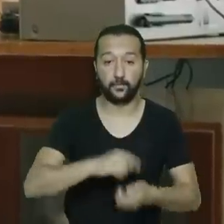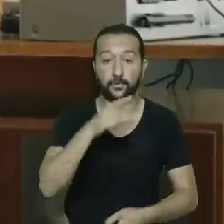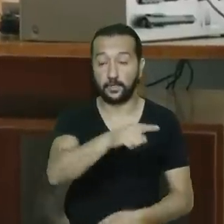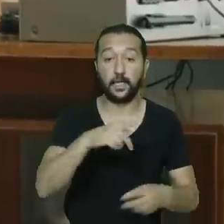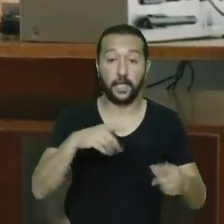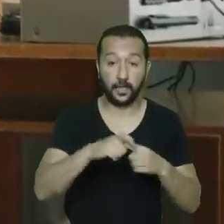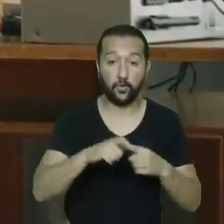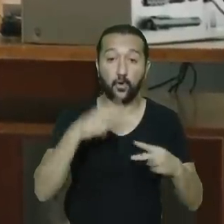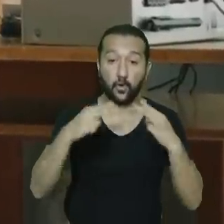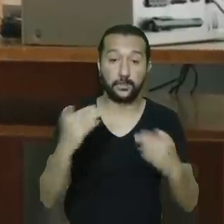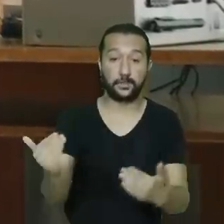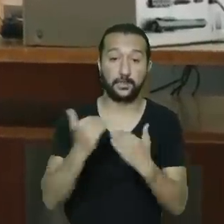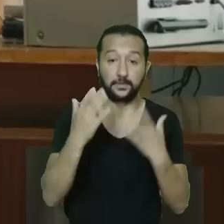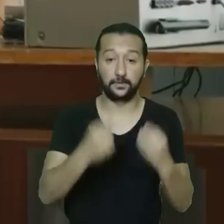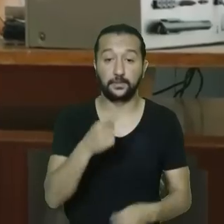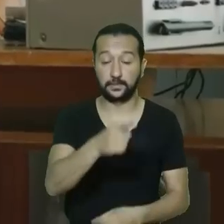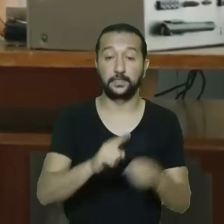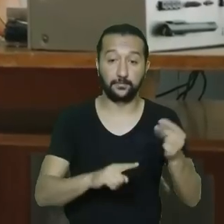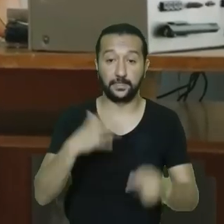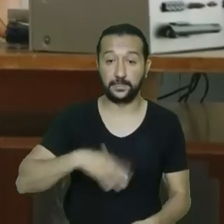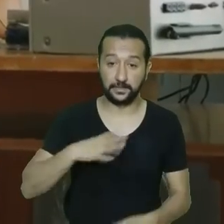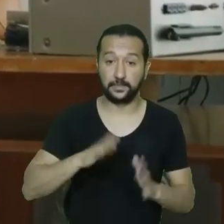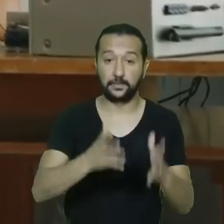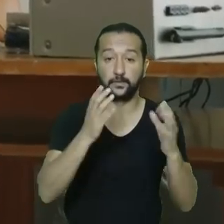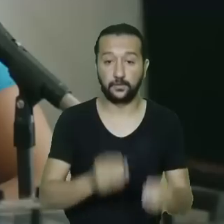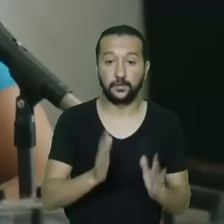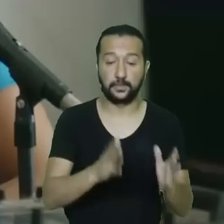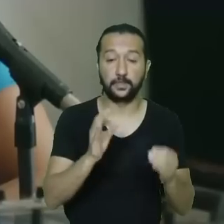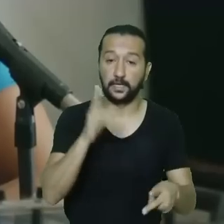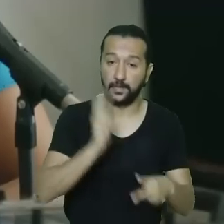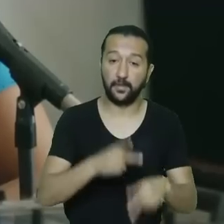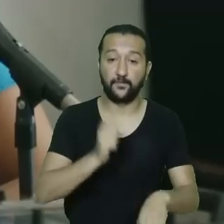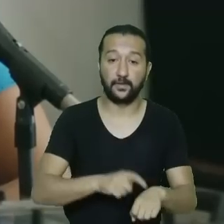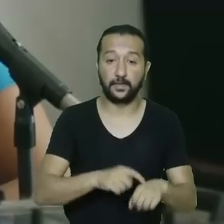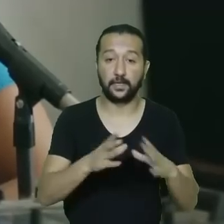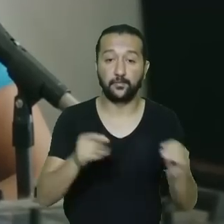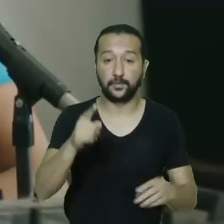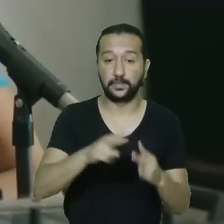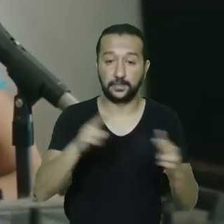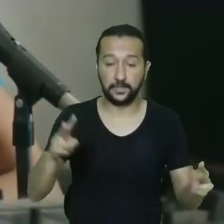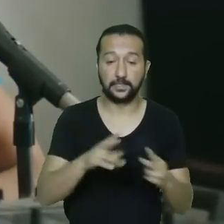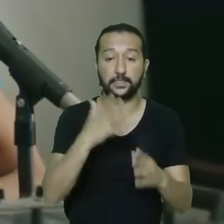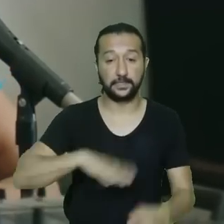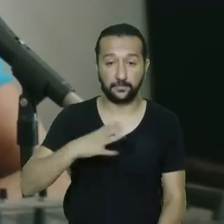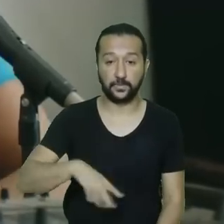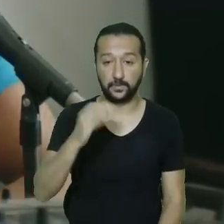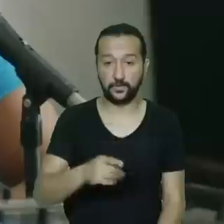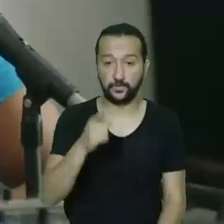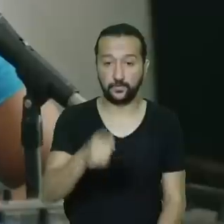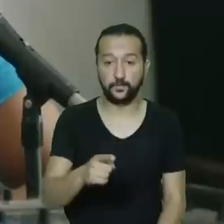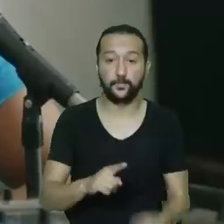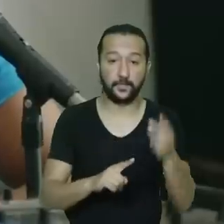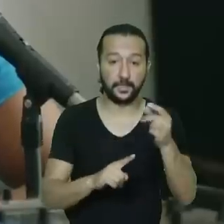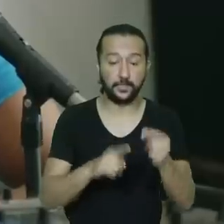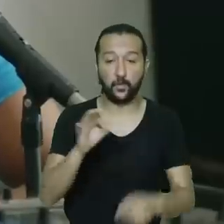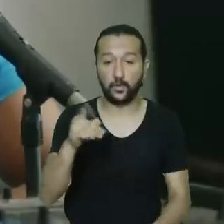Animal lokantasının katkılarıyla hazırlanan İsmail'in istek hattı devam edip duruyor. Hemen vakit kaybetmeden sıradaki isteğimizi geçiyoruz.